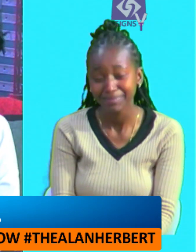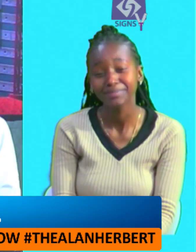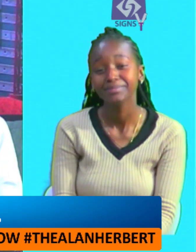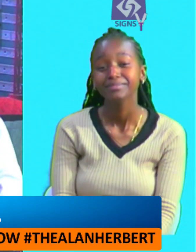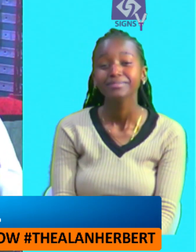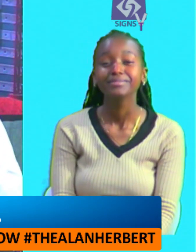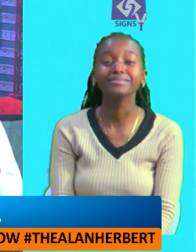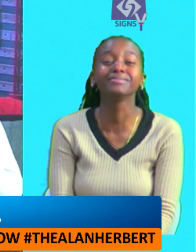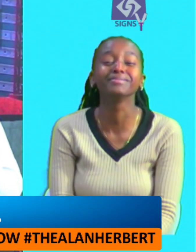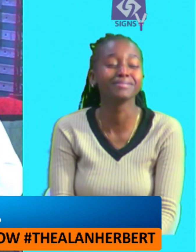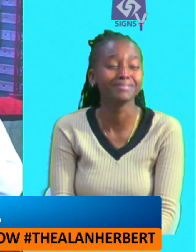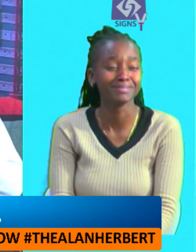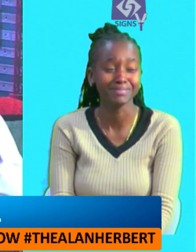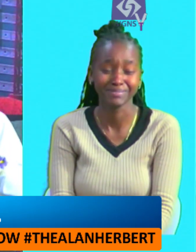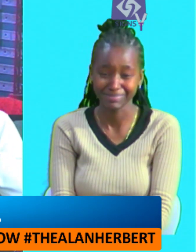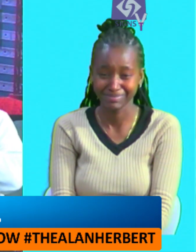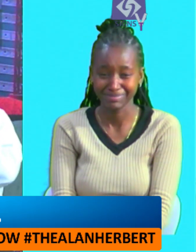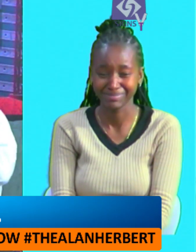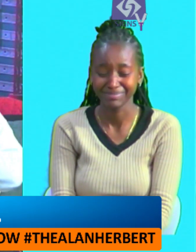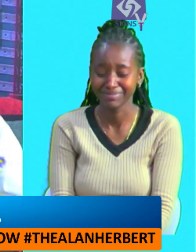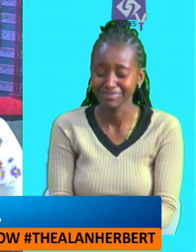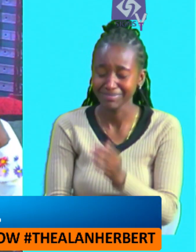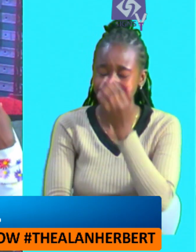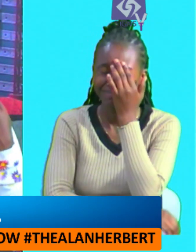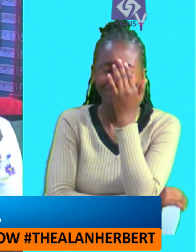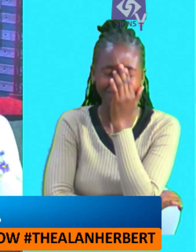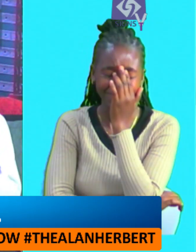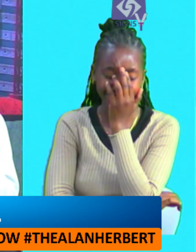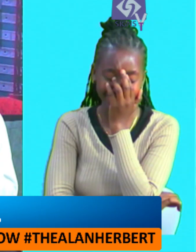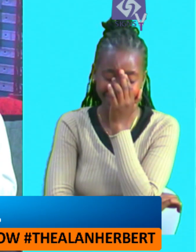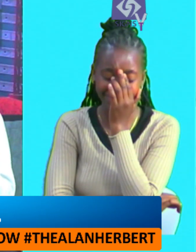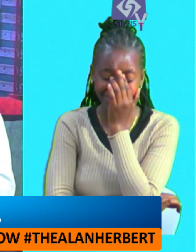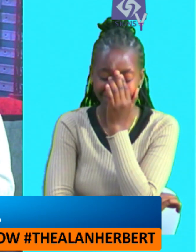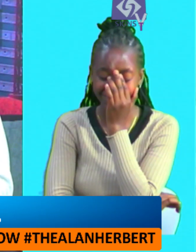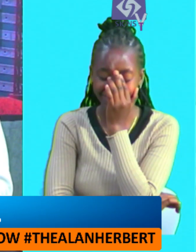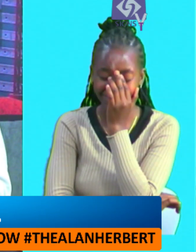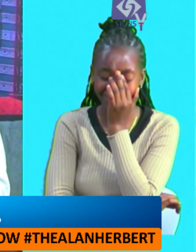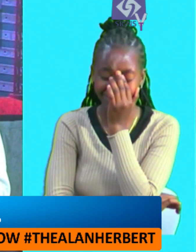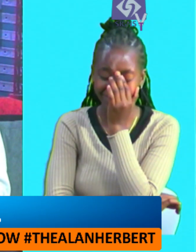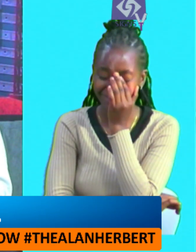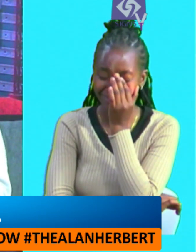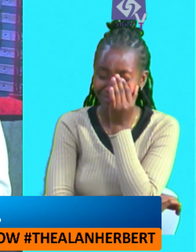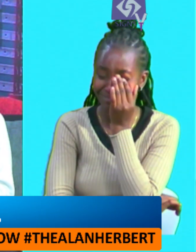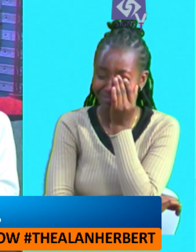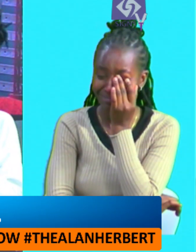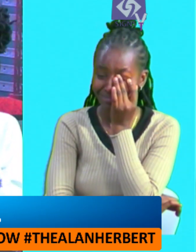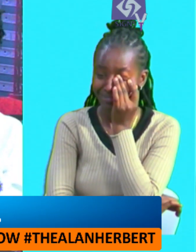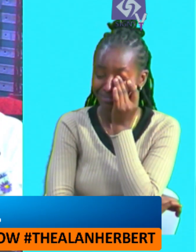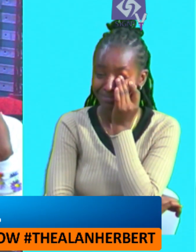yangu jamani utakuwa unavaaje Nyambu? Dress your age. Na haniambianga hivyo ni ati nivae vibaya.